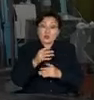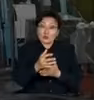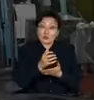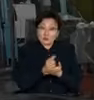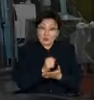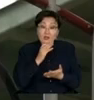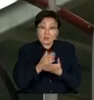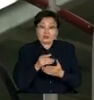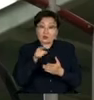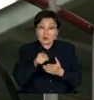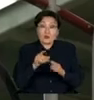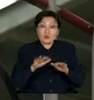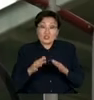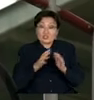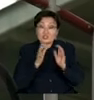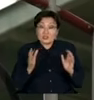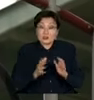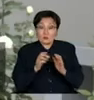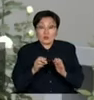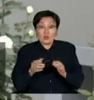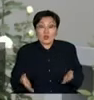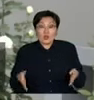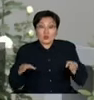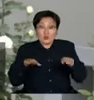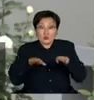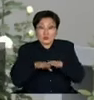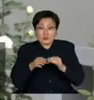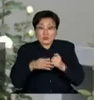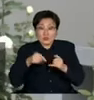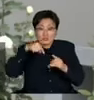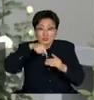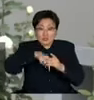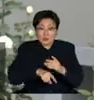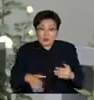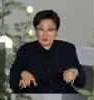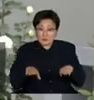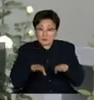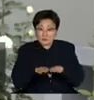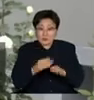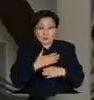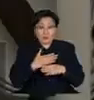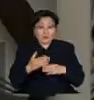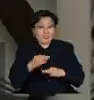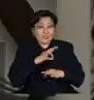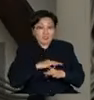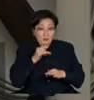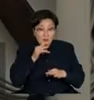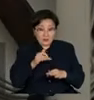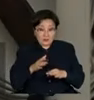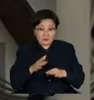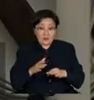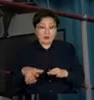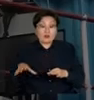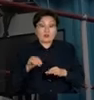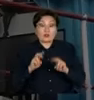жерде сақтап отырады. Ал енді көму деген сөз оның бір жер астына көмеді. Онда жаңа оның кейін қолдан алмайсын деген сөз. Оның